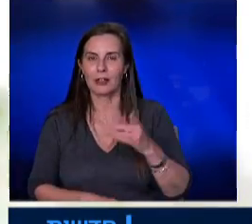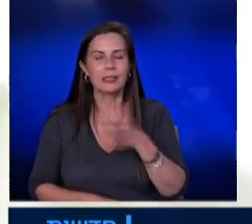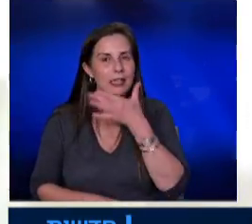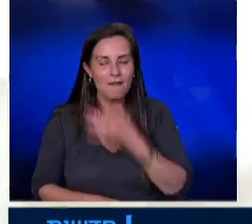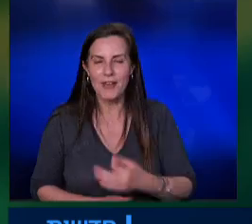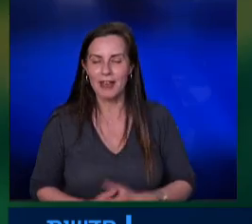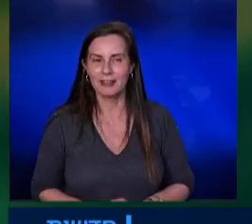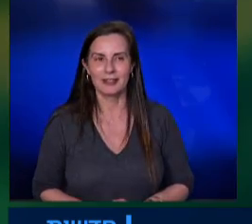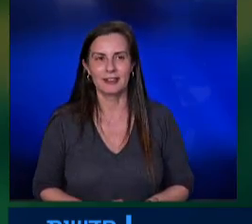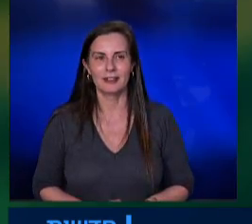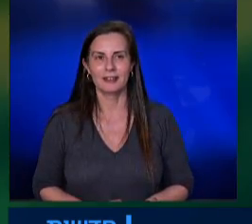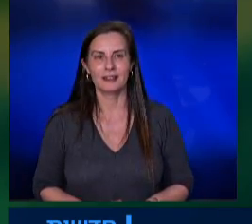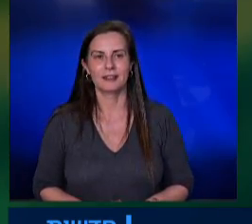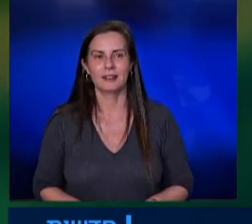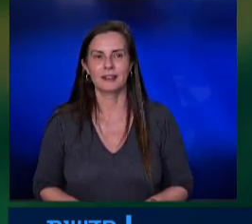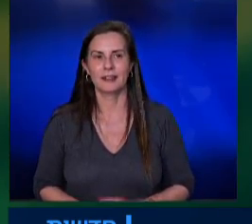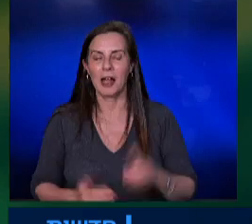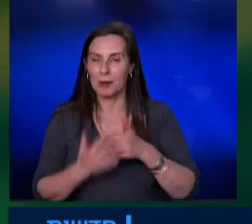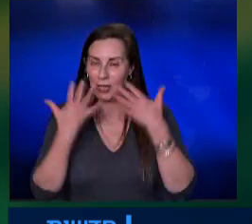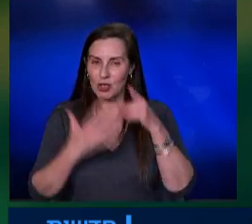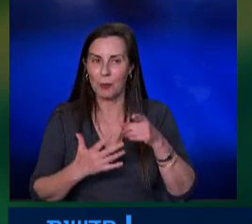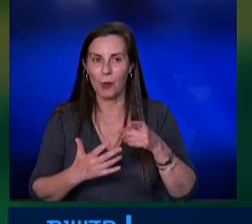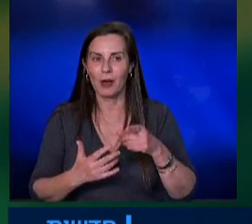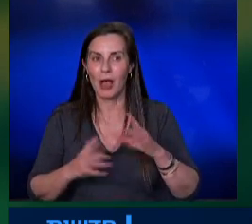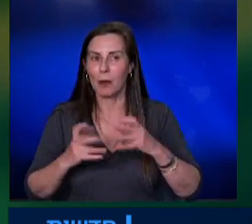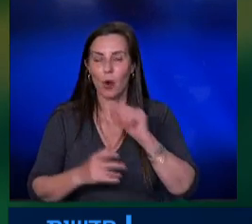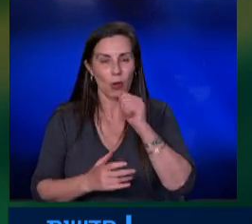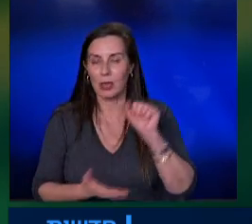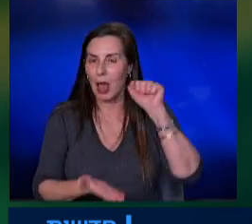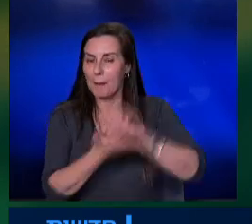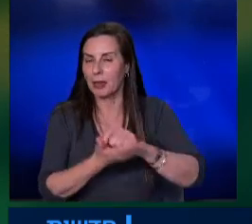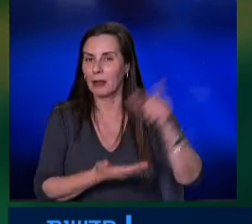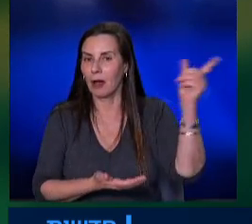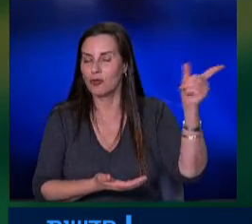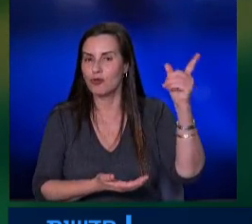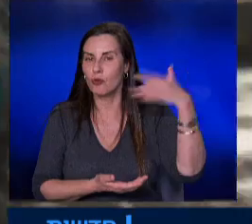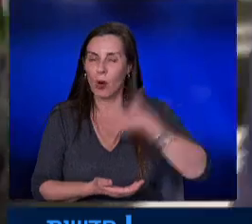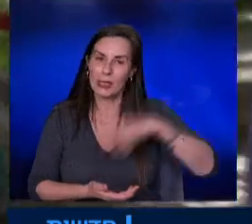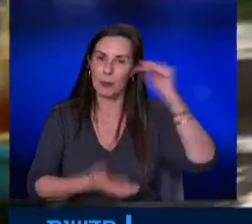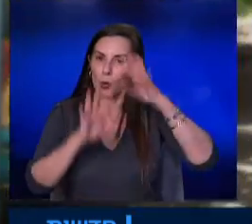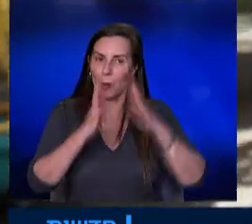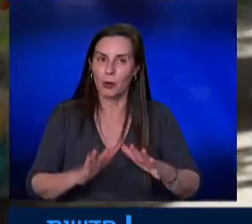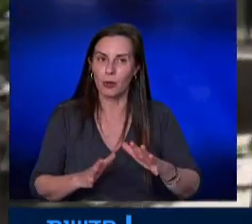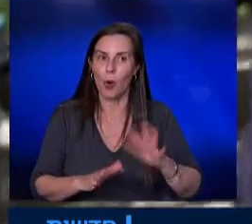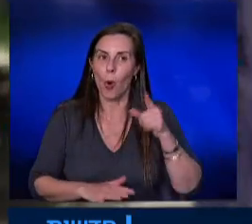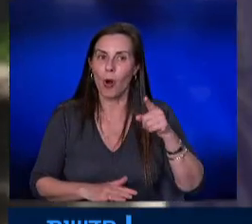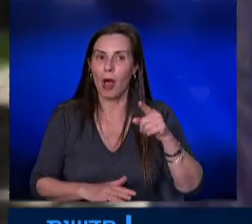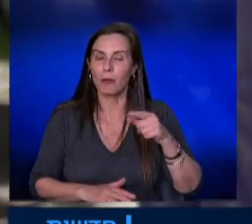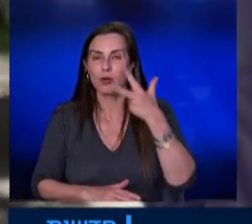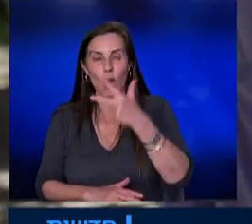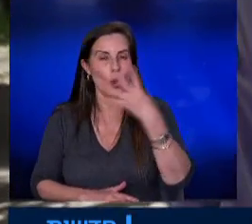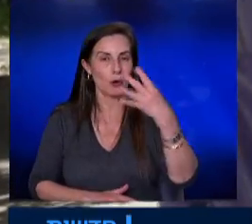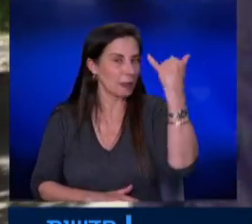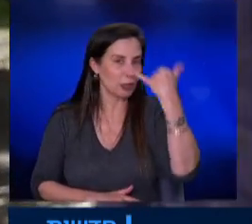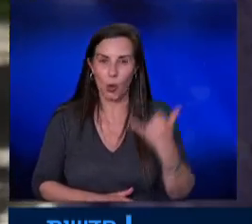יפה. בהמשך לסיפור שלך, שהקיבוץ לא רצה לממן לעמוס לימודי אמנות, ייתכן שבאיזה